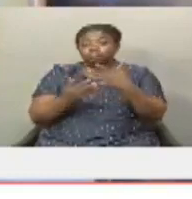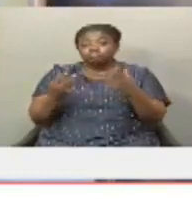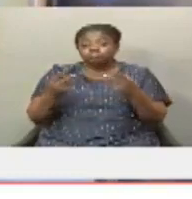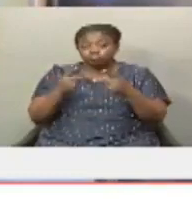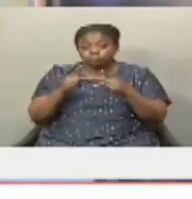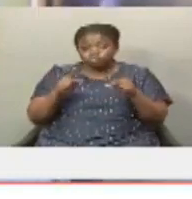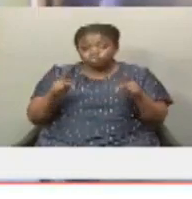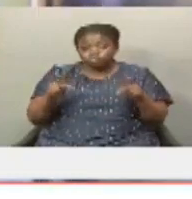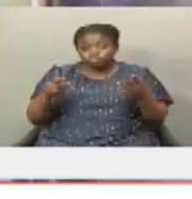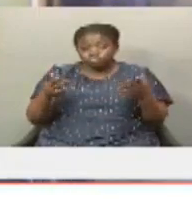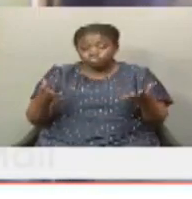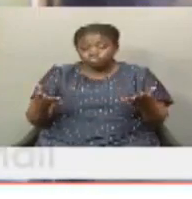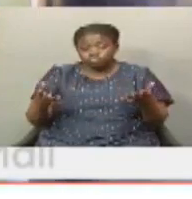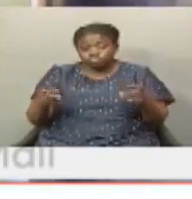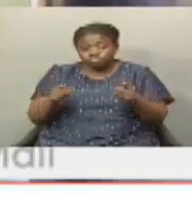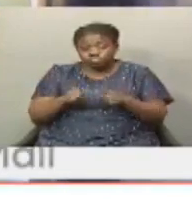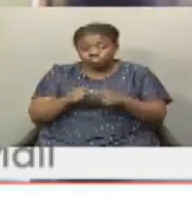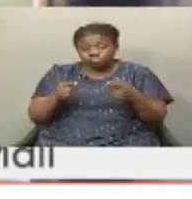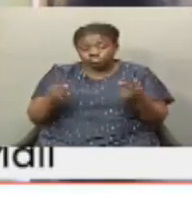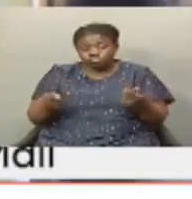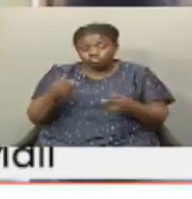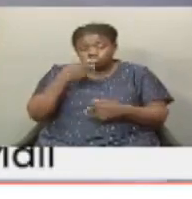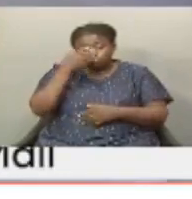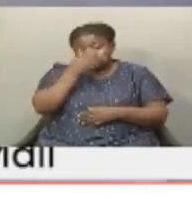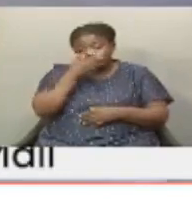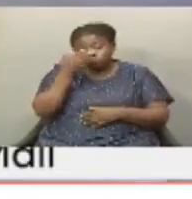etandise okondensinga muno. Oyiro